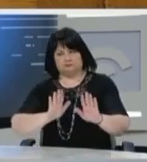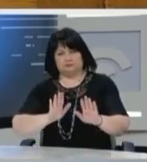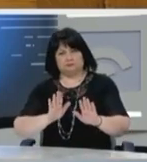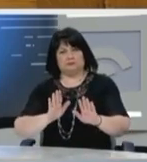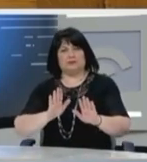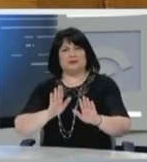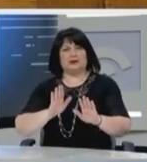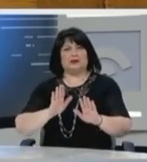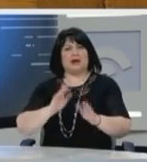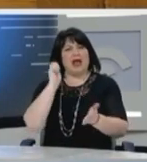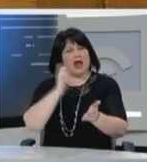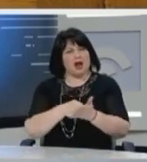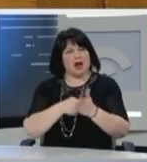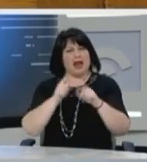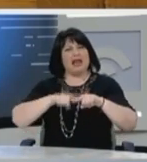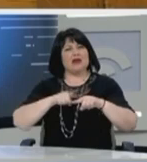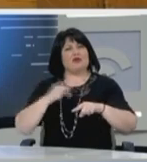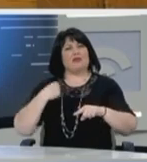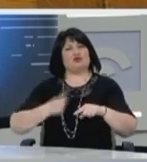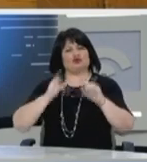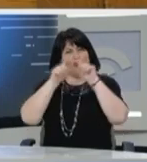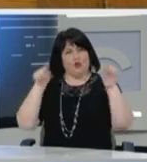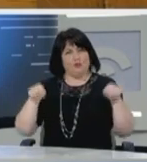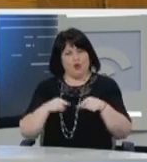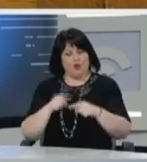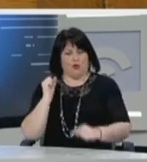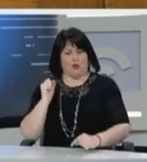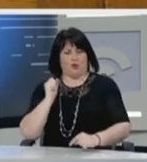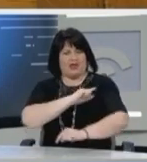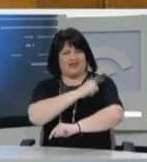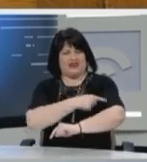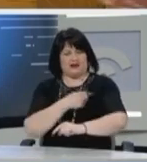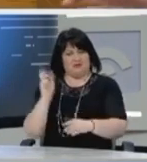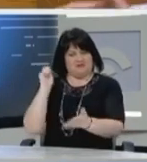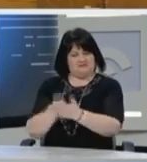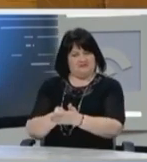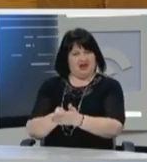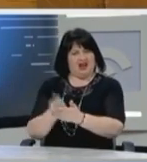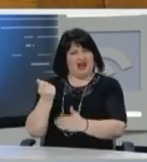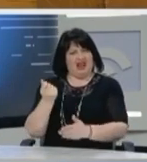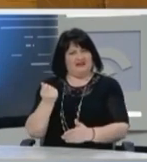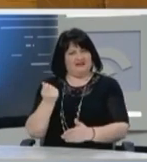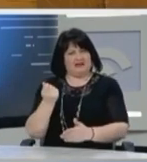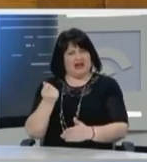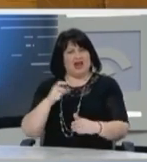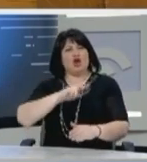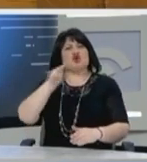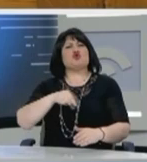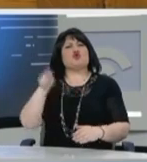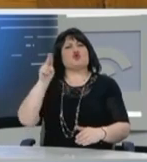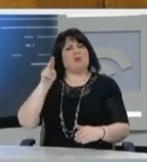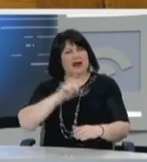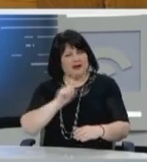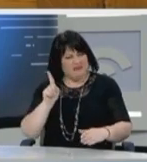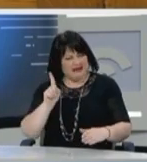βάλτα τα λεφτά, αγόρασε ομόλογα ελληνικού δημοσίου, είναι ισχυρότερα από το να τα έχεις στην Α και στην Eurobank.